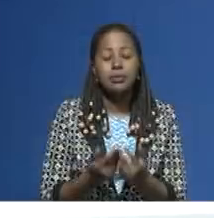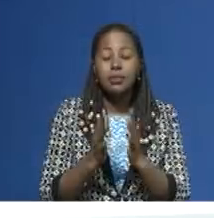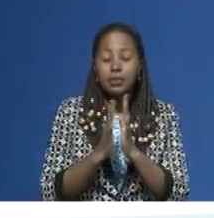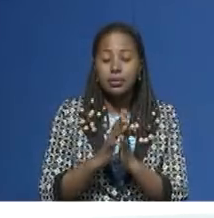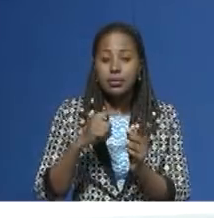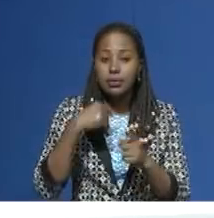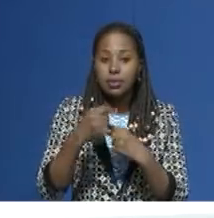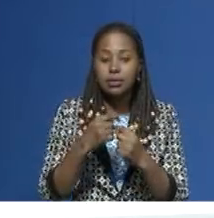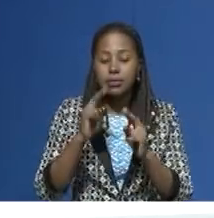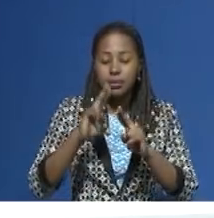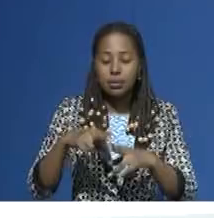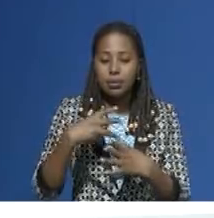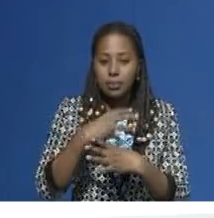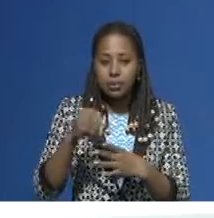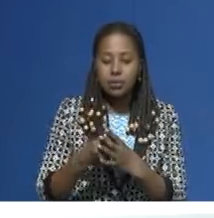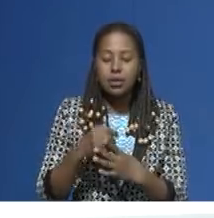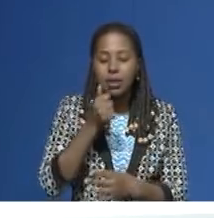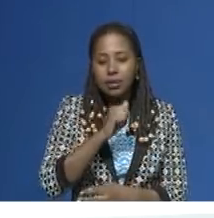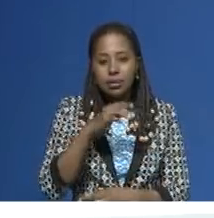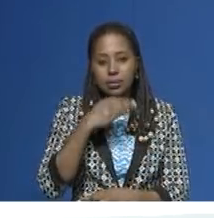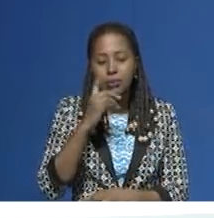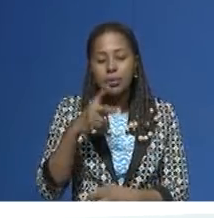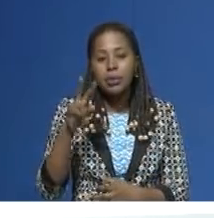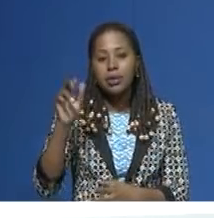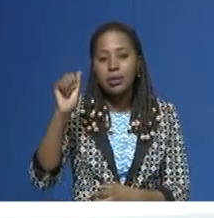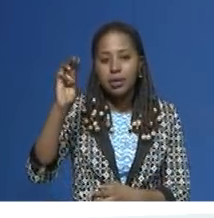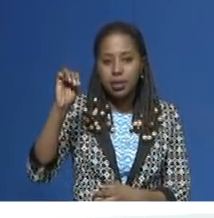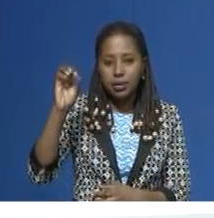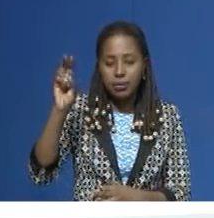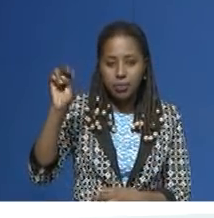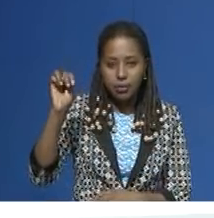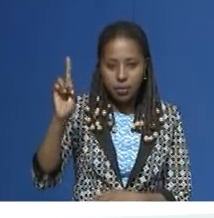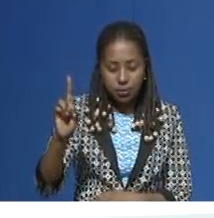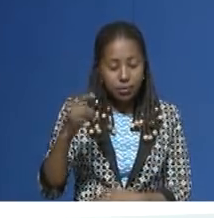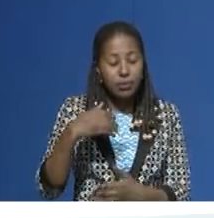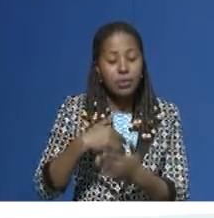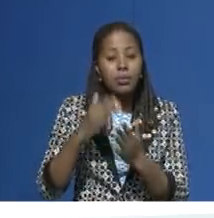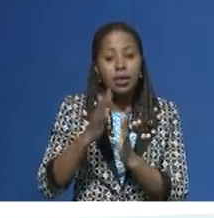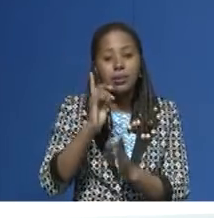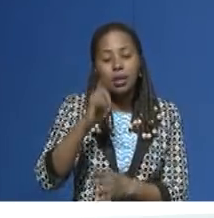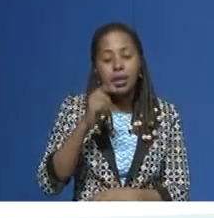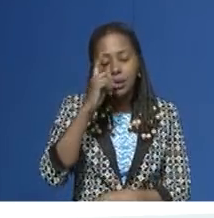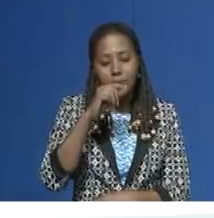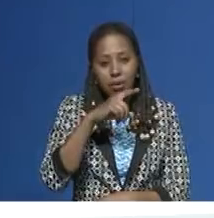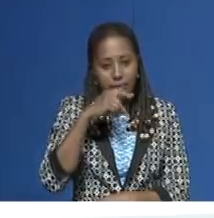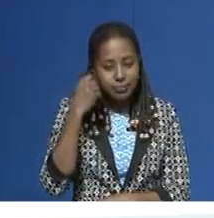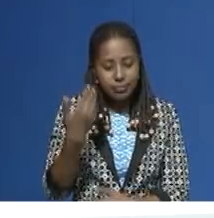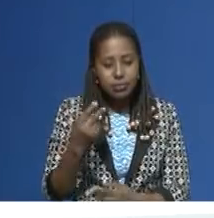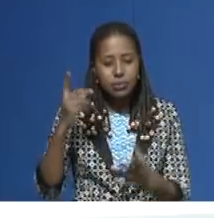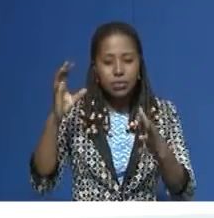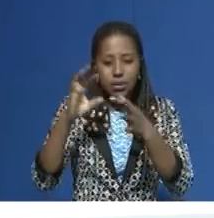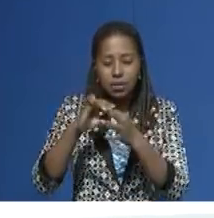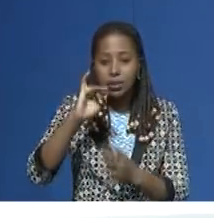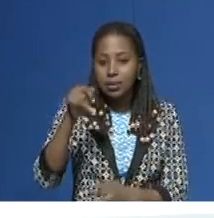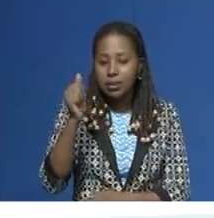Asante sana kwa kuendelea kusalia nasi katika Azam News. Usiku wa leo upo nami Raymond Nyamwihula, lakini katika lugha ya alama tunaye Claudia Mkatobe, na muda huu tukunganishe na